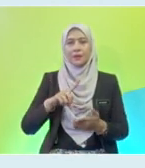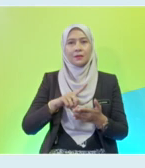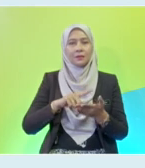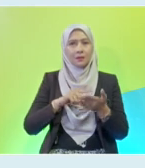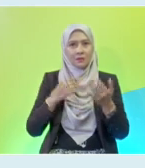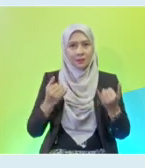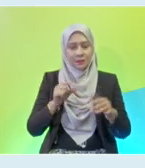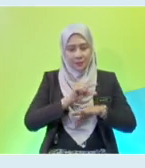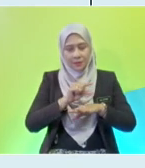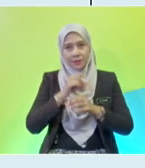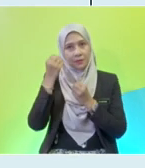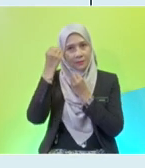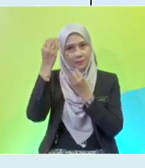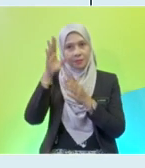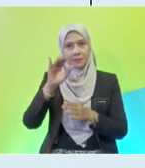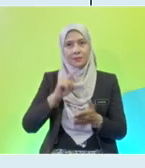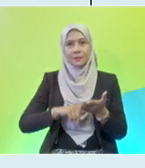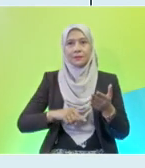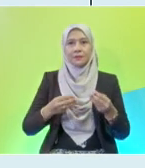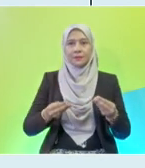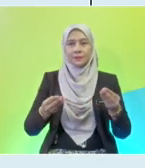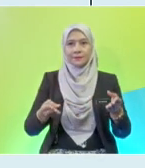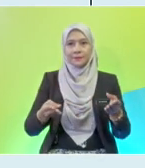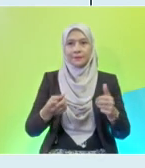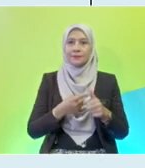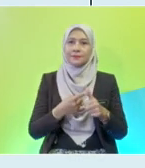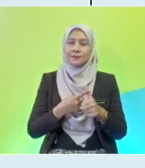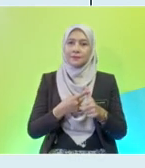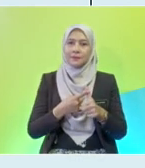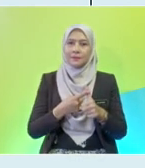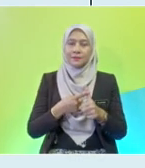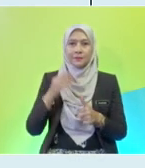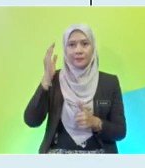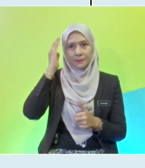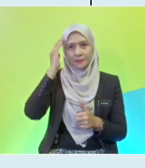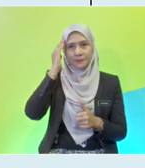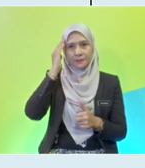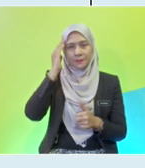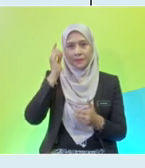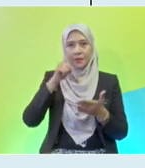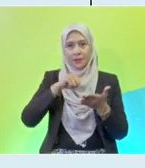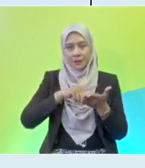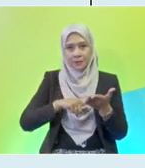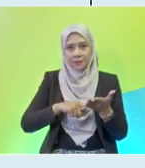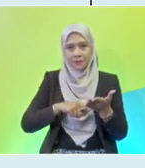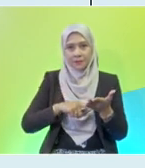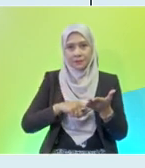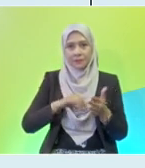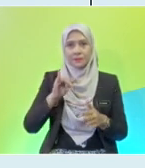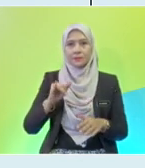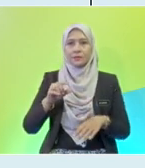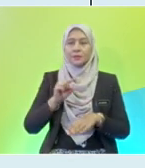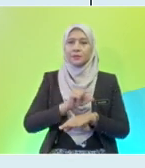maklumat yang diberi oke yang pertama sekali kita tahu oke apa Kak isi padu yang digunakan